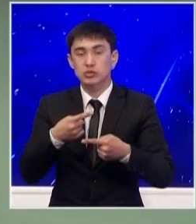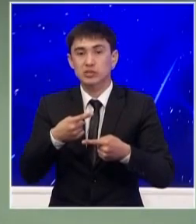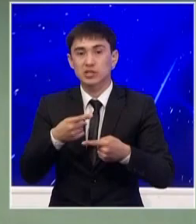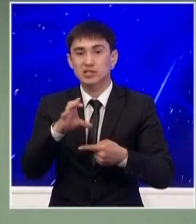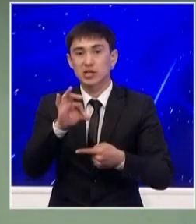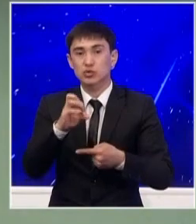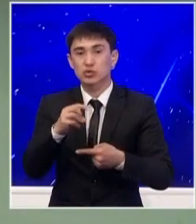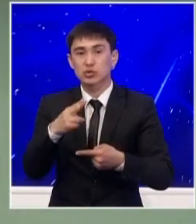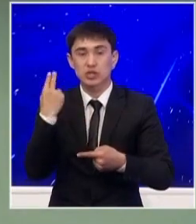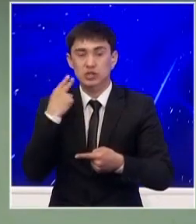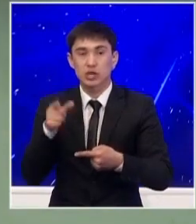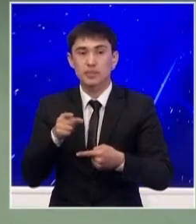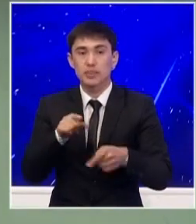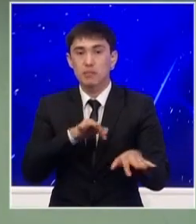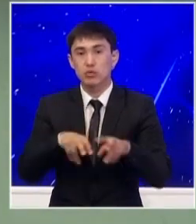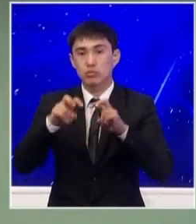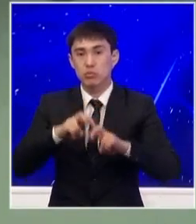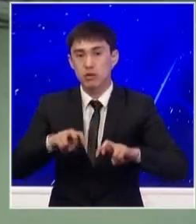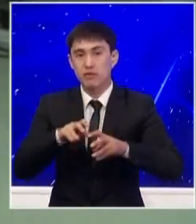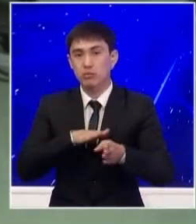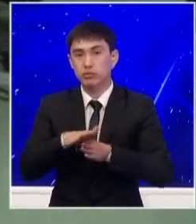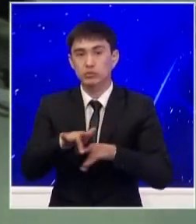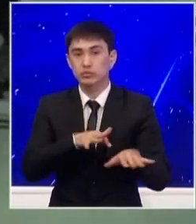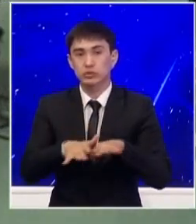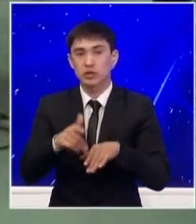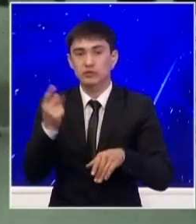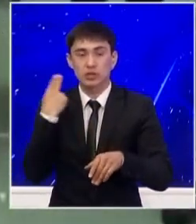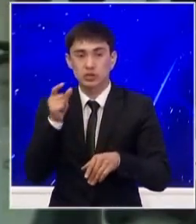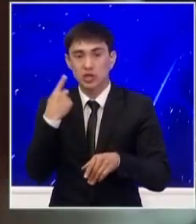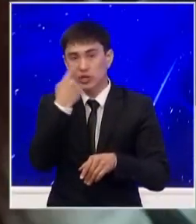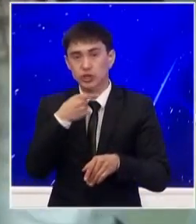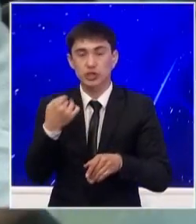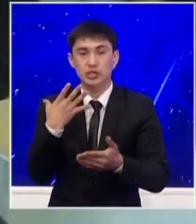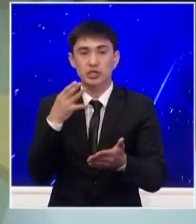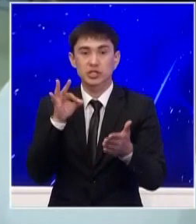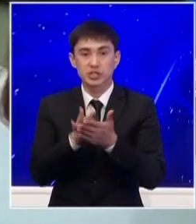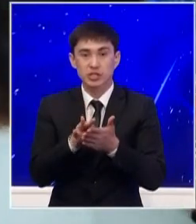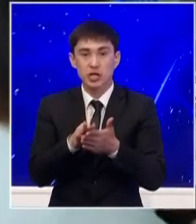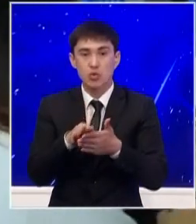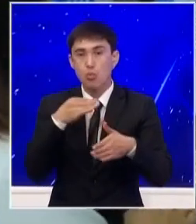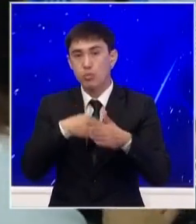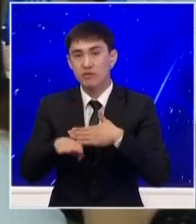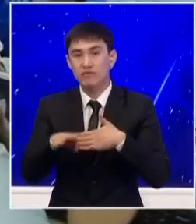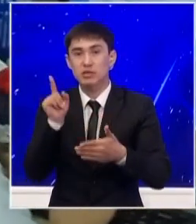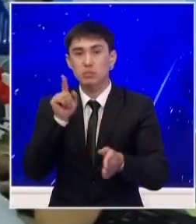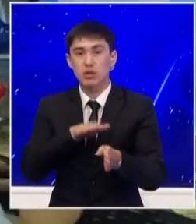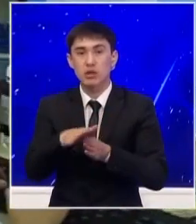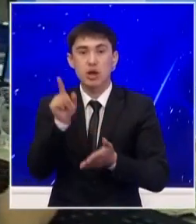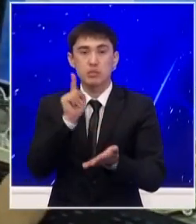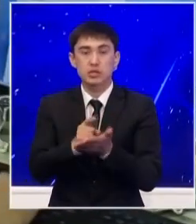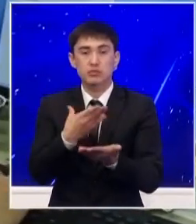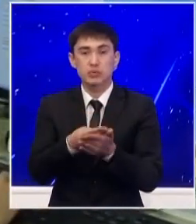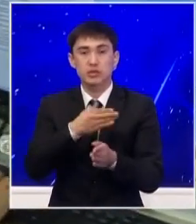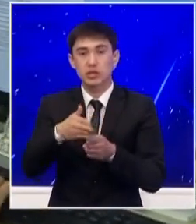данного мониторинга осуществляется проверка действий должника, совершенных в личных интересах с целью уклонения от исполнения обязательств перед